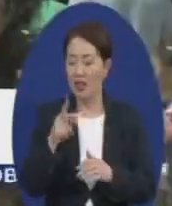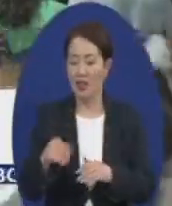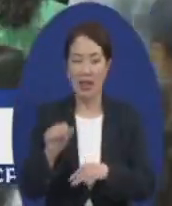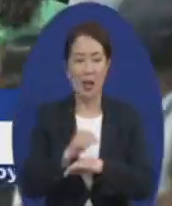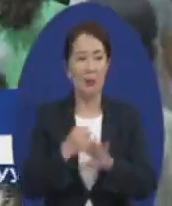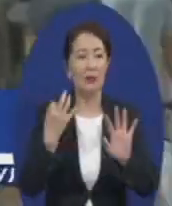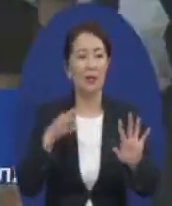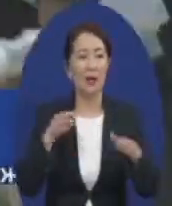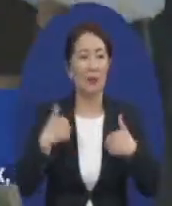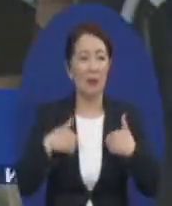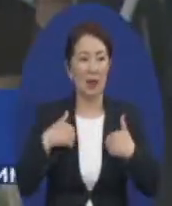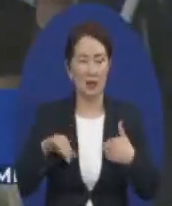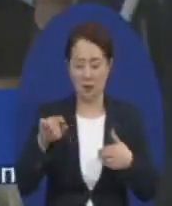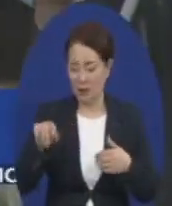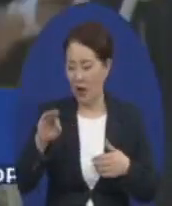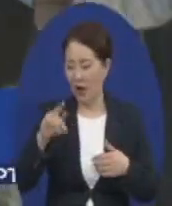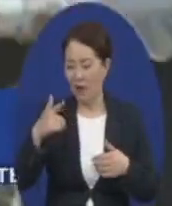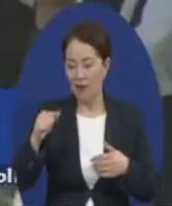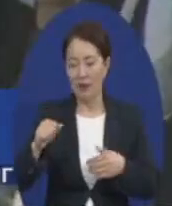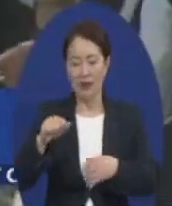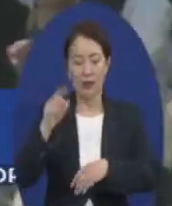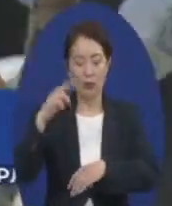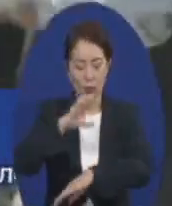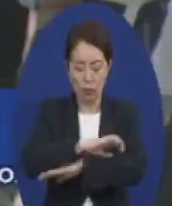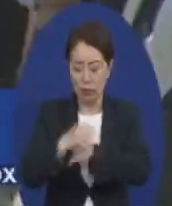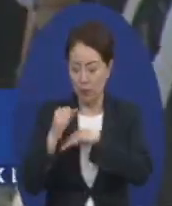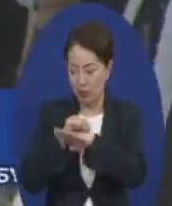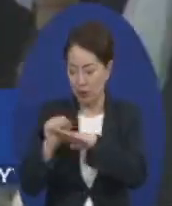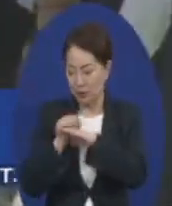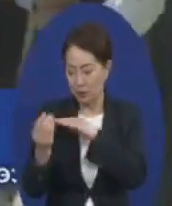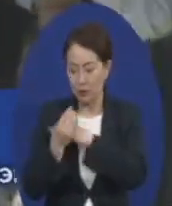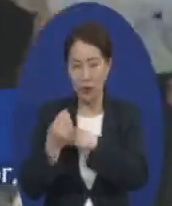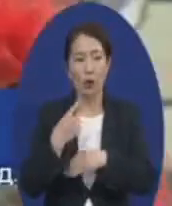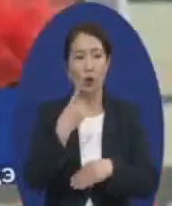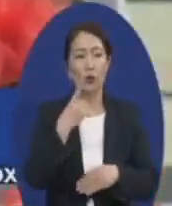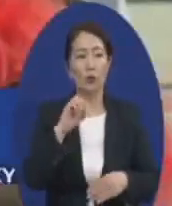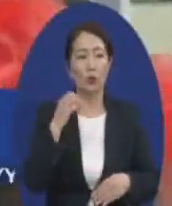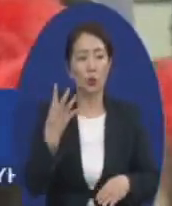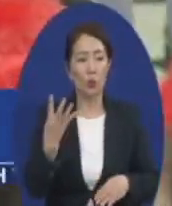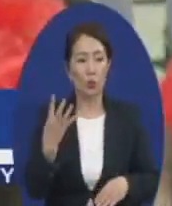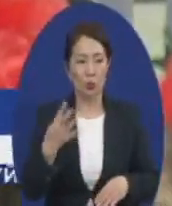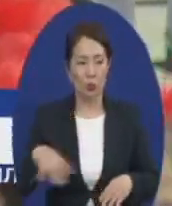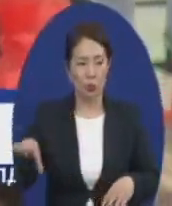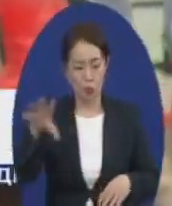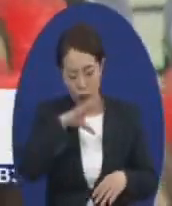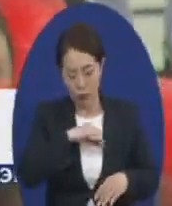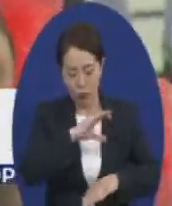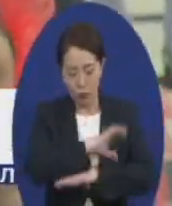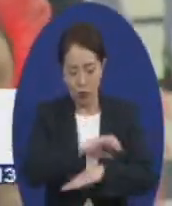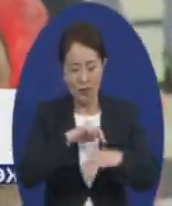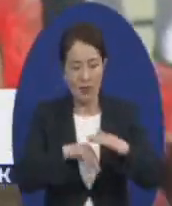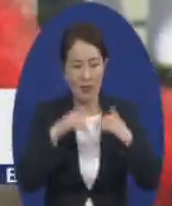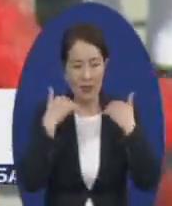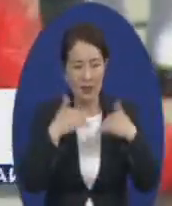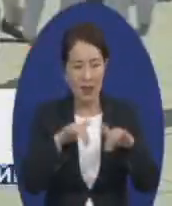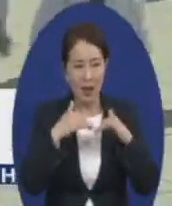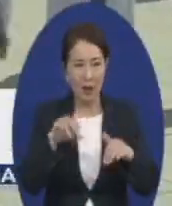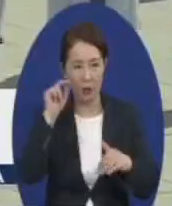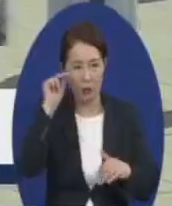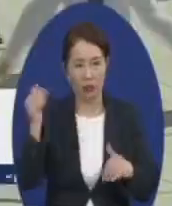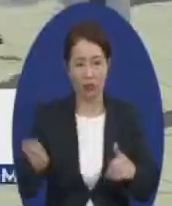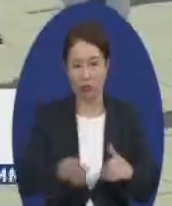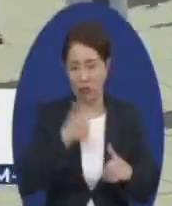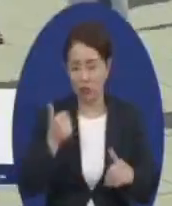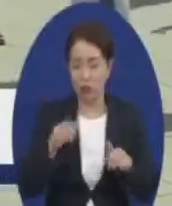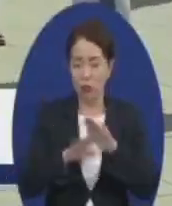гаруй багш хөтөлбөрийн хүрээнд аврах дээд сургууль бэлтгэгдсэн байна. Үр дүнд нь 104 тоот нэртэй дасгалыг аймгийн хэмжээнд бүх сургууль цэцэрлэг хэмжээд болгосон